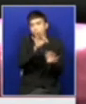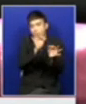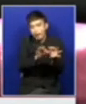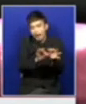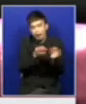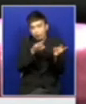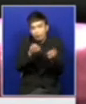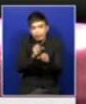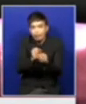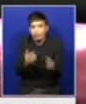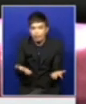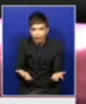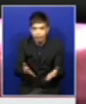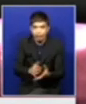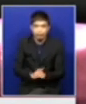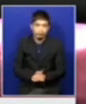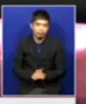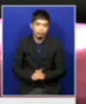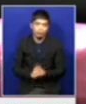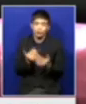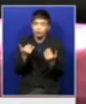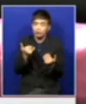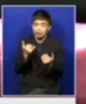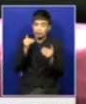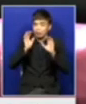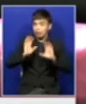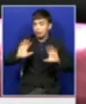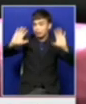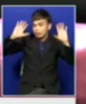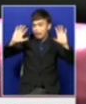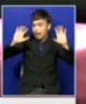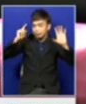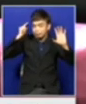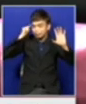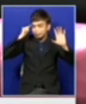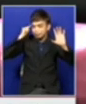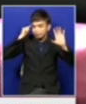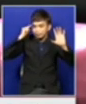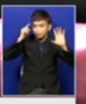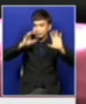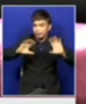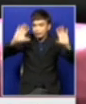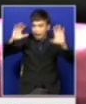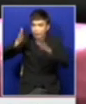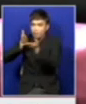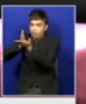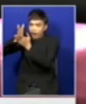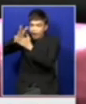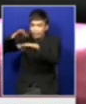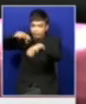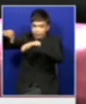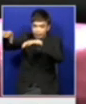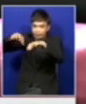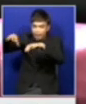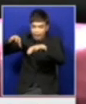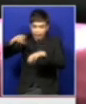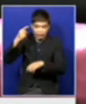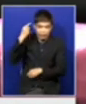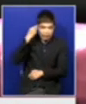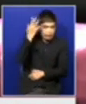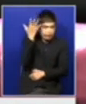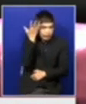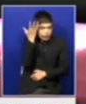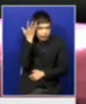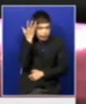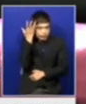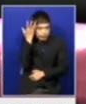แม้แต่ข้าราชการที่เป็นฝ่ายรับนโยบายจากฝ่ายบริหาร ก็ยังกังวลใจว่าเงินจำนวนนี้จะเป็น